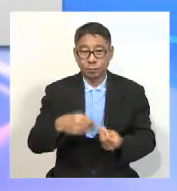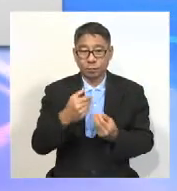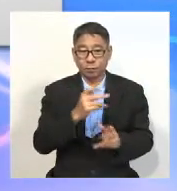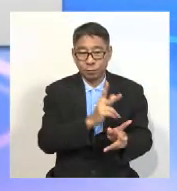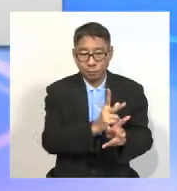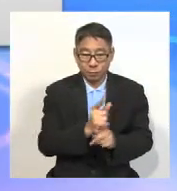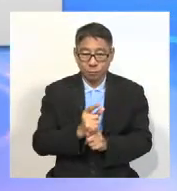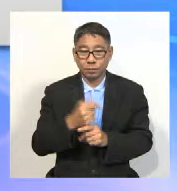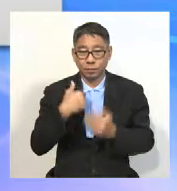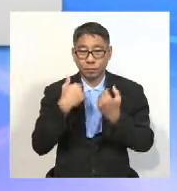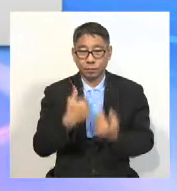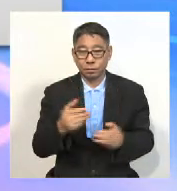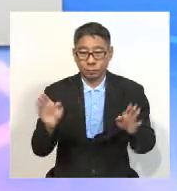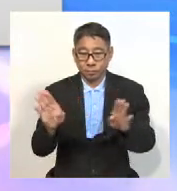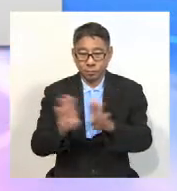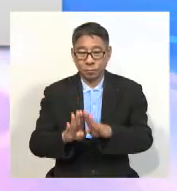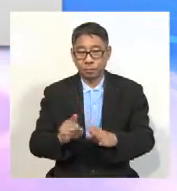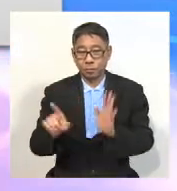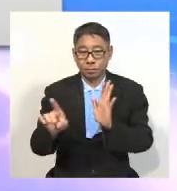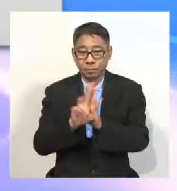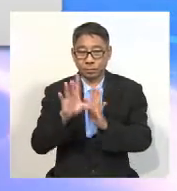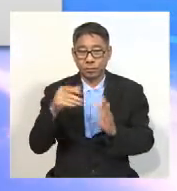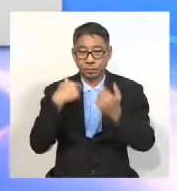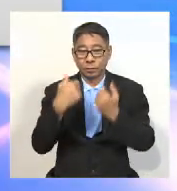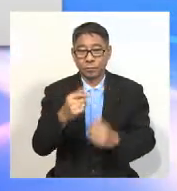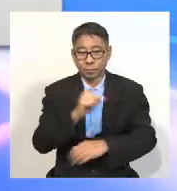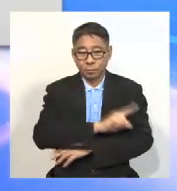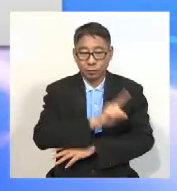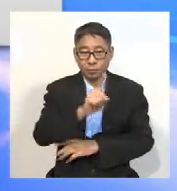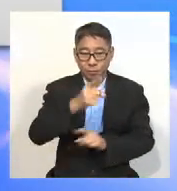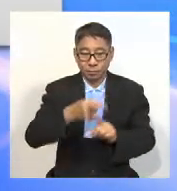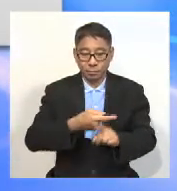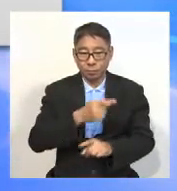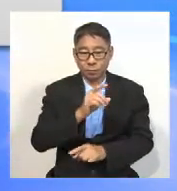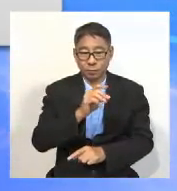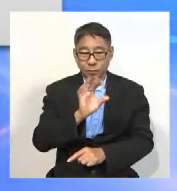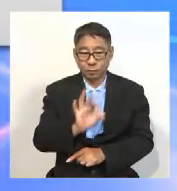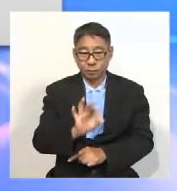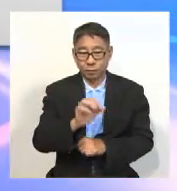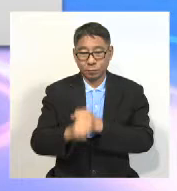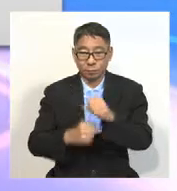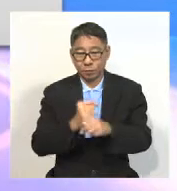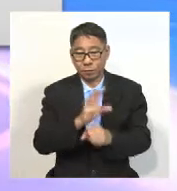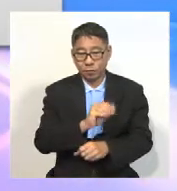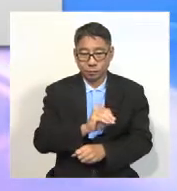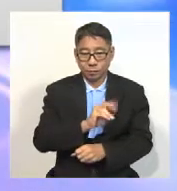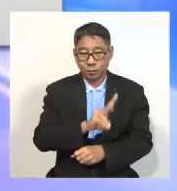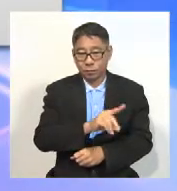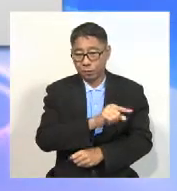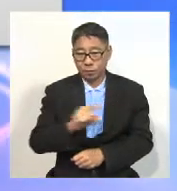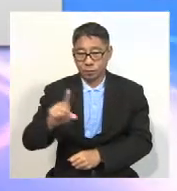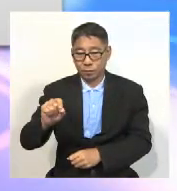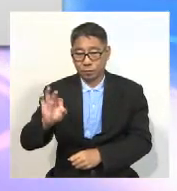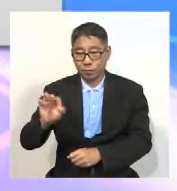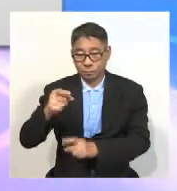ที่ค้างชำระหนี้แล้วก็มีการปิดบัญชีในครั้งเดียวตั้งแต่วันที่1กันยายน2562ถึง29กุมภ